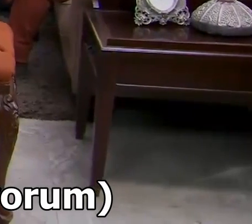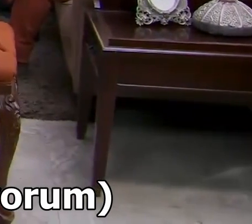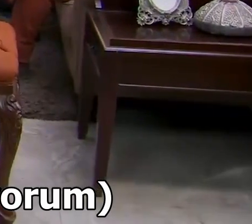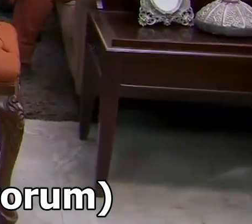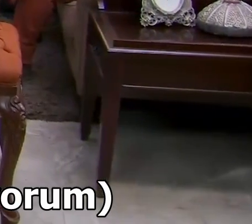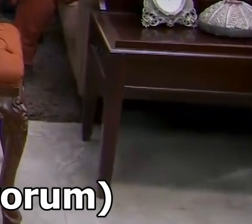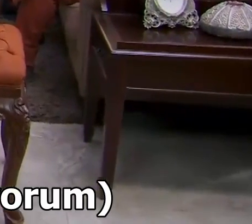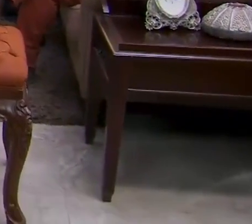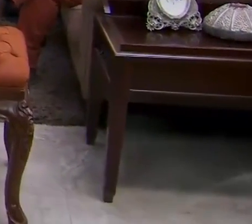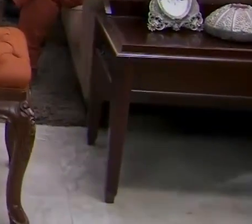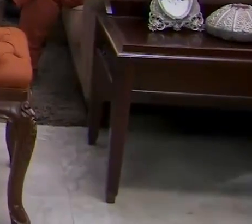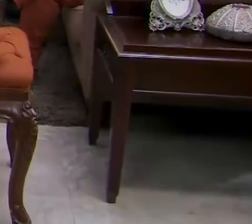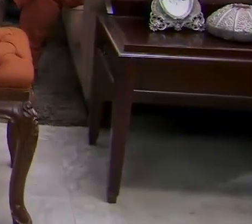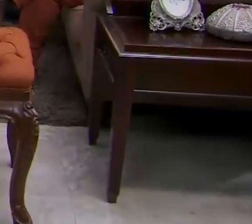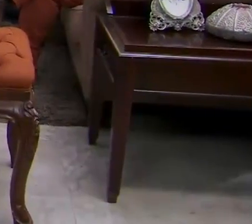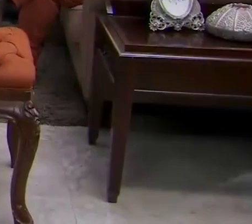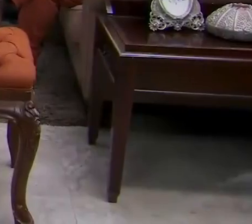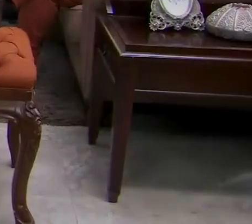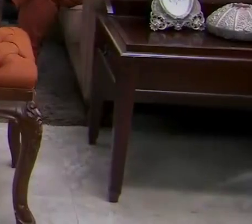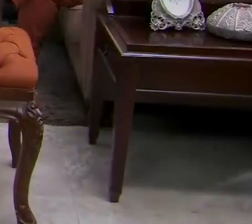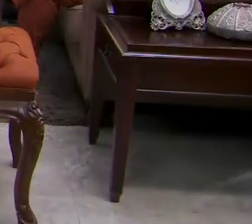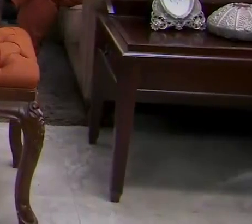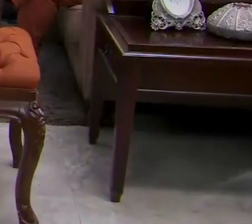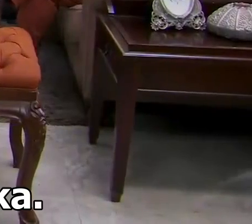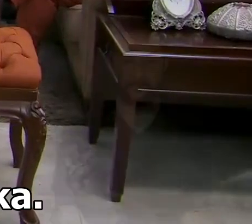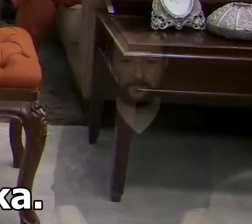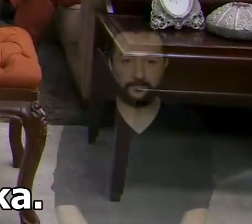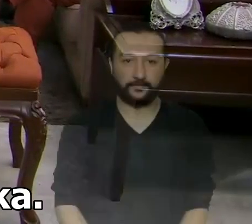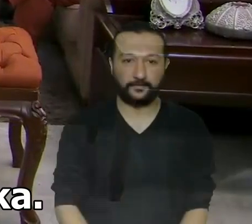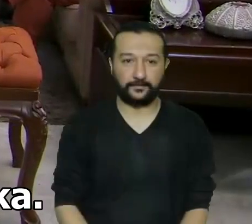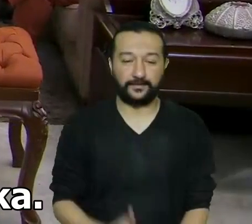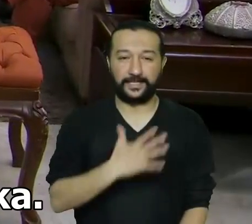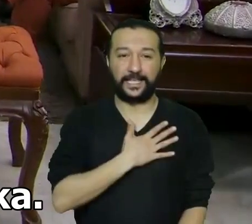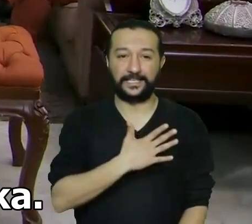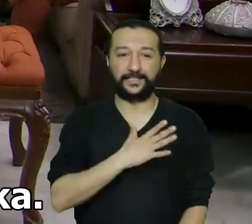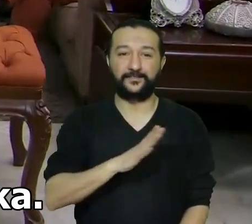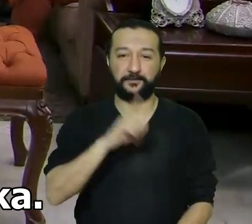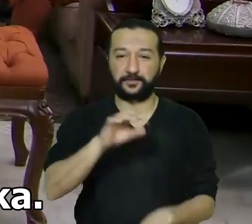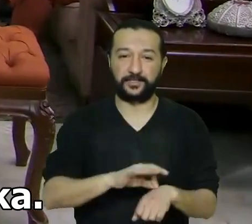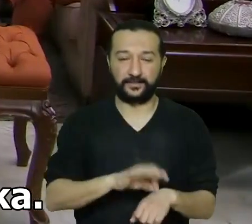Koşup ha. Ekranın sol yanına geçti. Ha. Aile ekranın karşısındaki koltuğa dizilmiş. Çok heyecanlıyım, bir dakika.